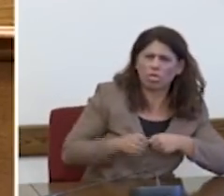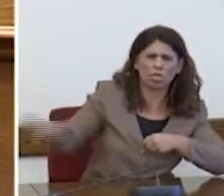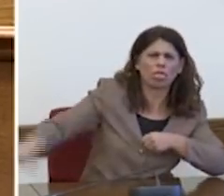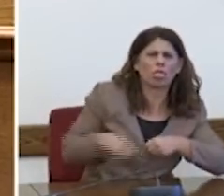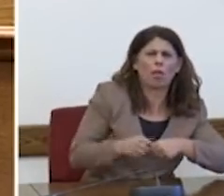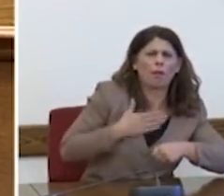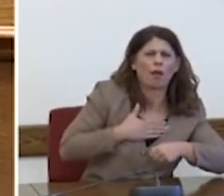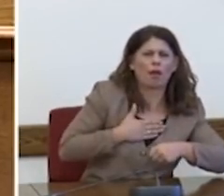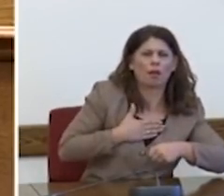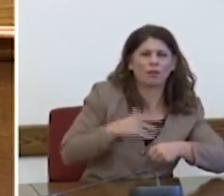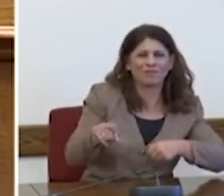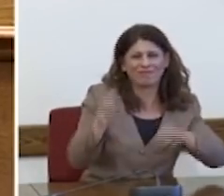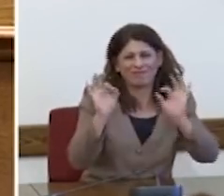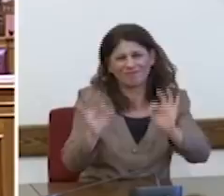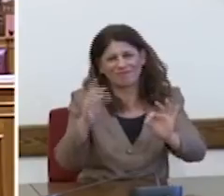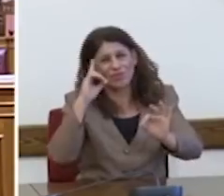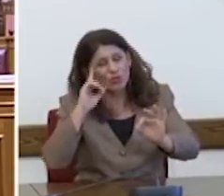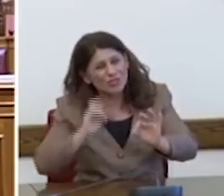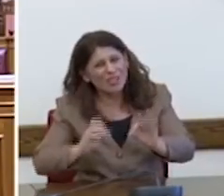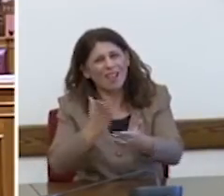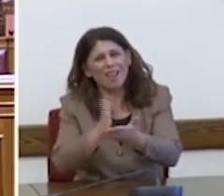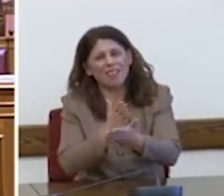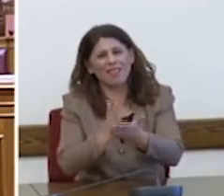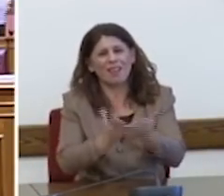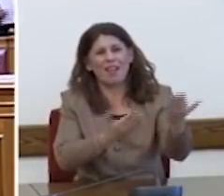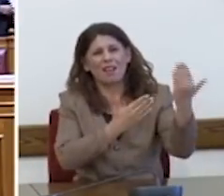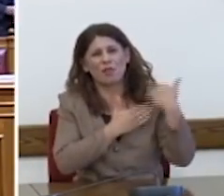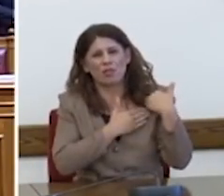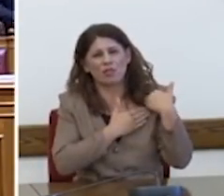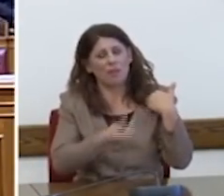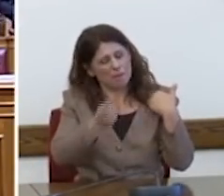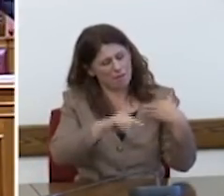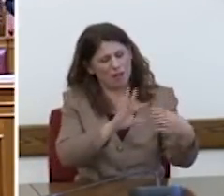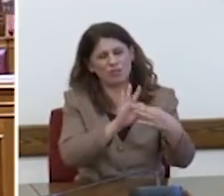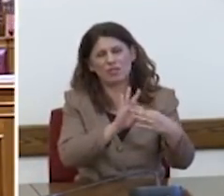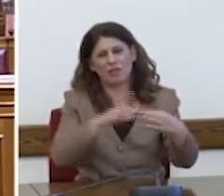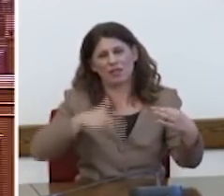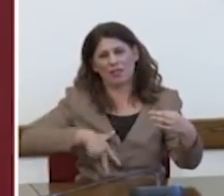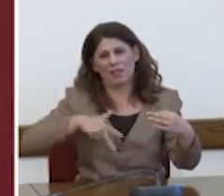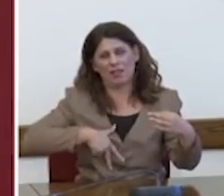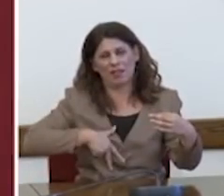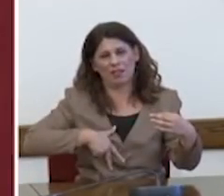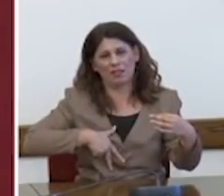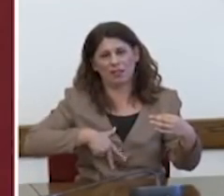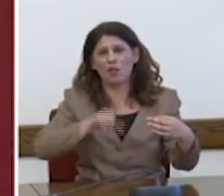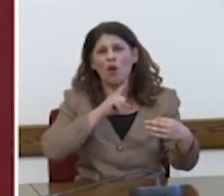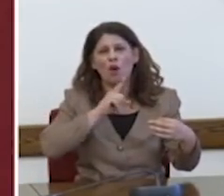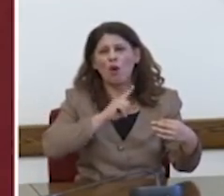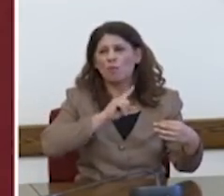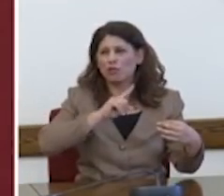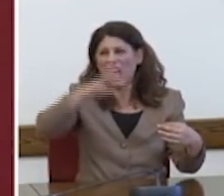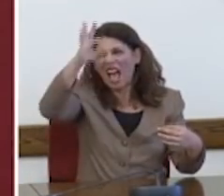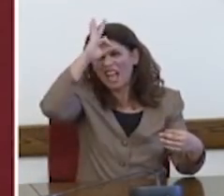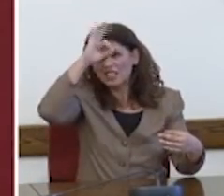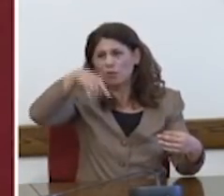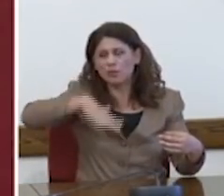χαρακτηριστικά, στο πλαίσιο καταμερισμού αρμοδιοτήτων με άλλες συμμαχικές χώρες, χωροφύλακες της περιοχής. Σε